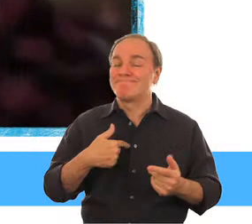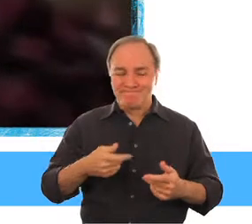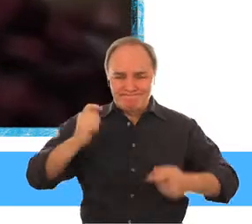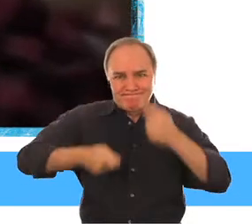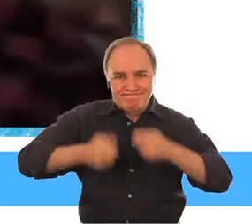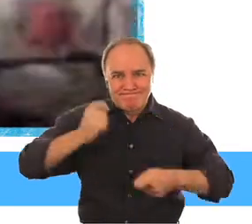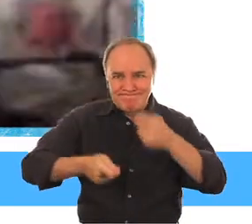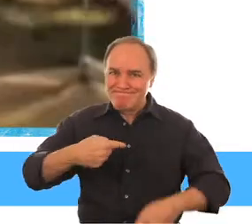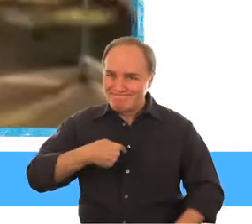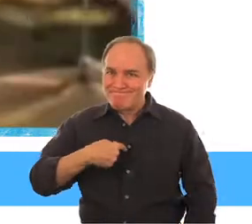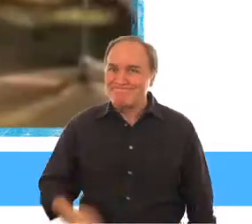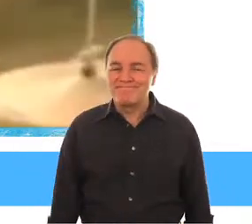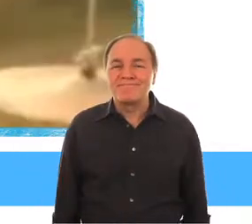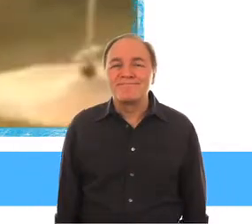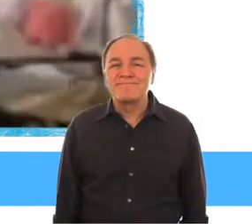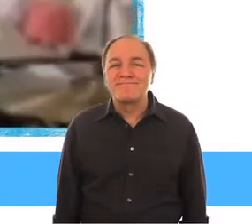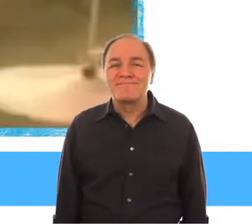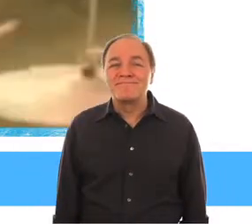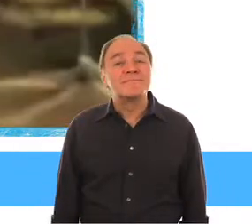Je joue du tambour.